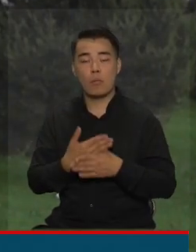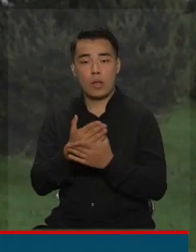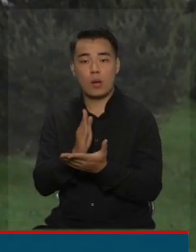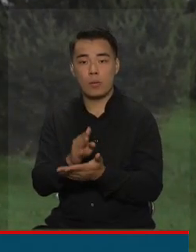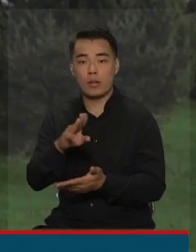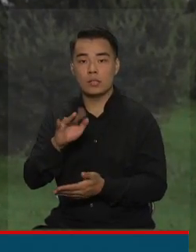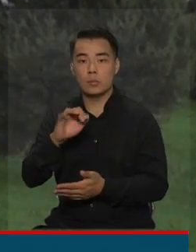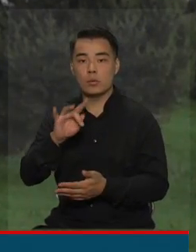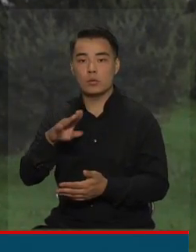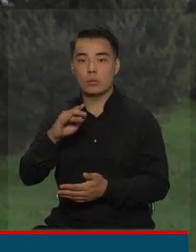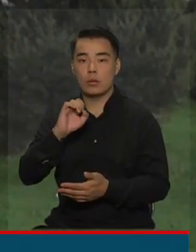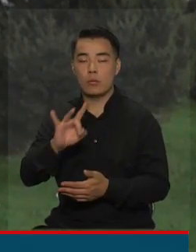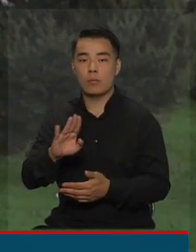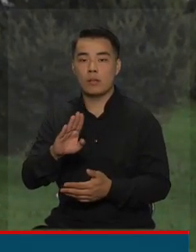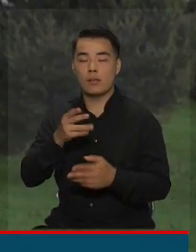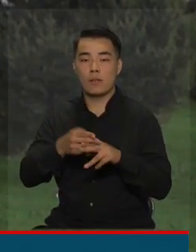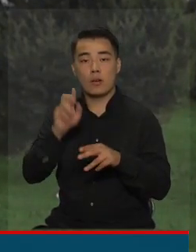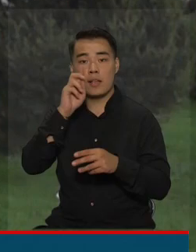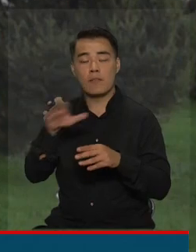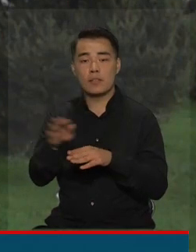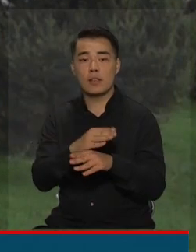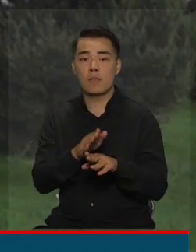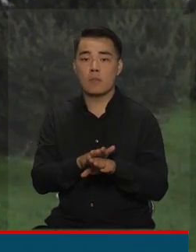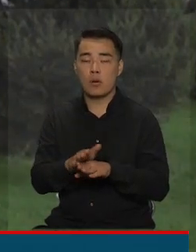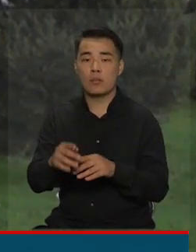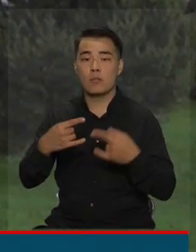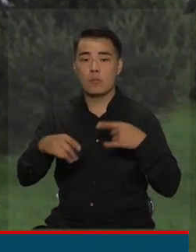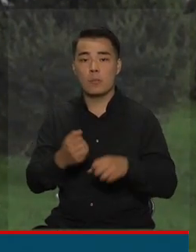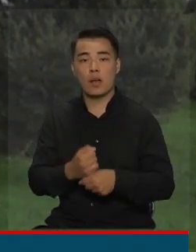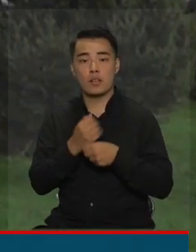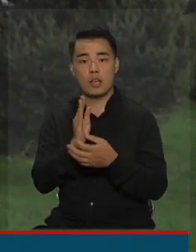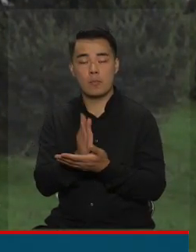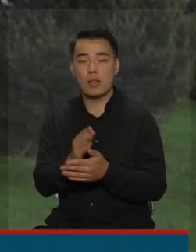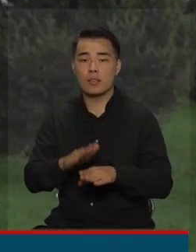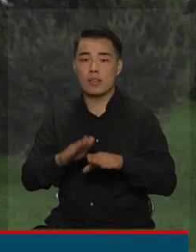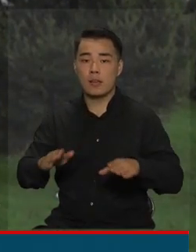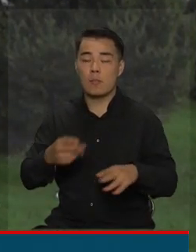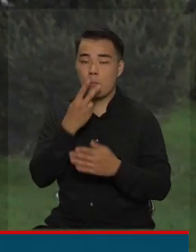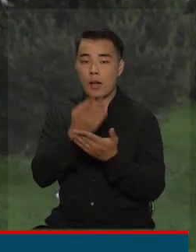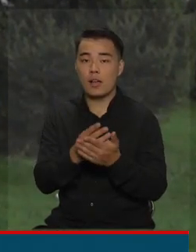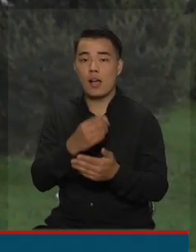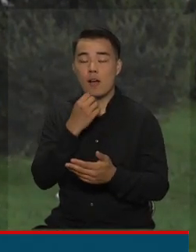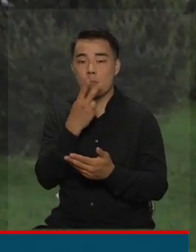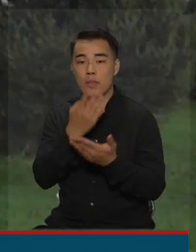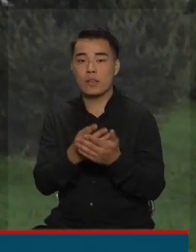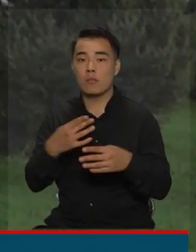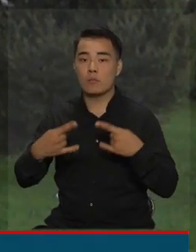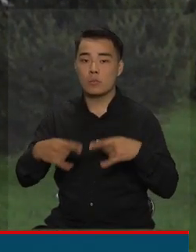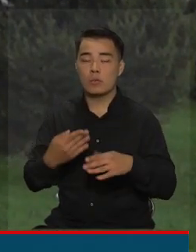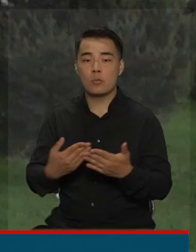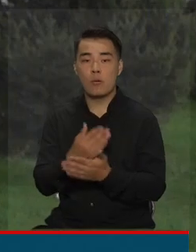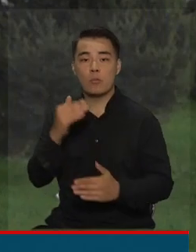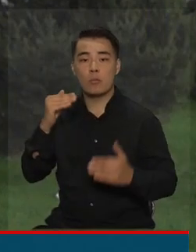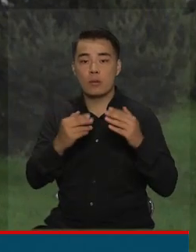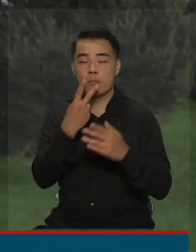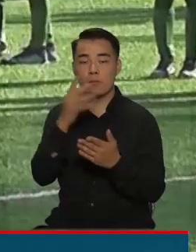Тимур Тұрловтың еліміздегі барлық балалар футболын қалай қолдайтынын білемін. Енді жеткіншектер жақсы нәтиже көрсетіп, футболымыз жаңа деңгейге